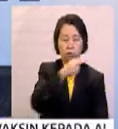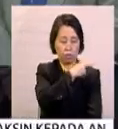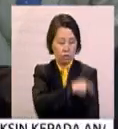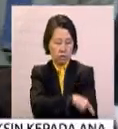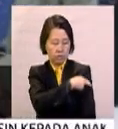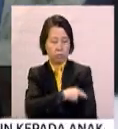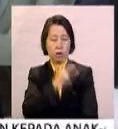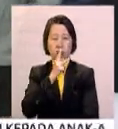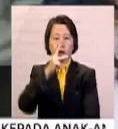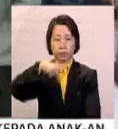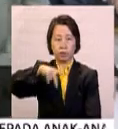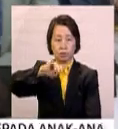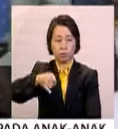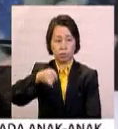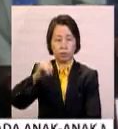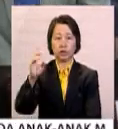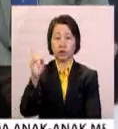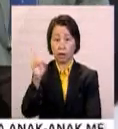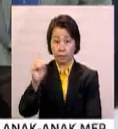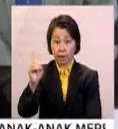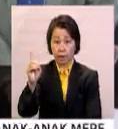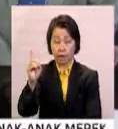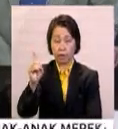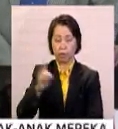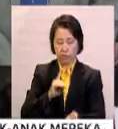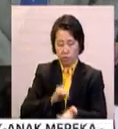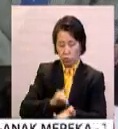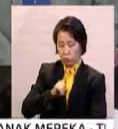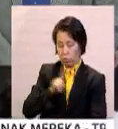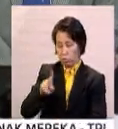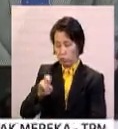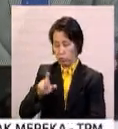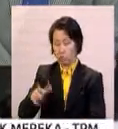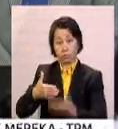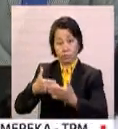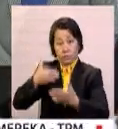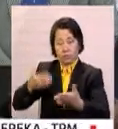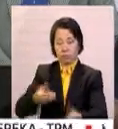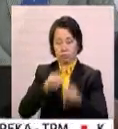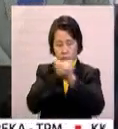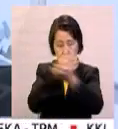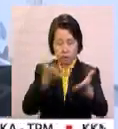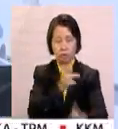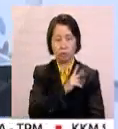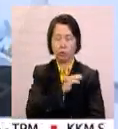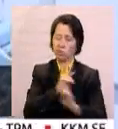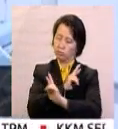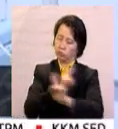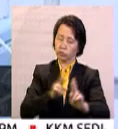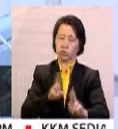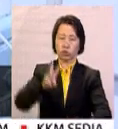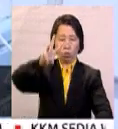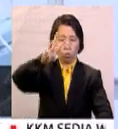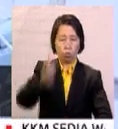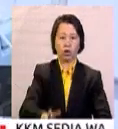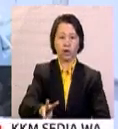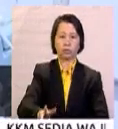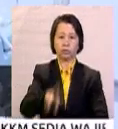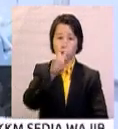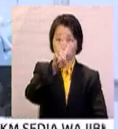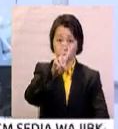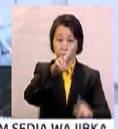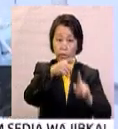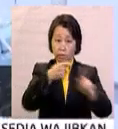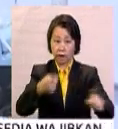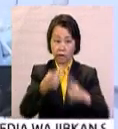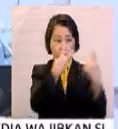Hospital KPJ Damansara. Datuk Seri Dr. Zulkifli sebelum ini memaklumkan kementerian sedia mewajibkan sekurang-kurangnya 2